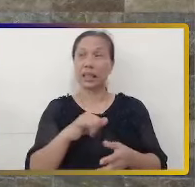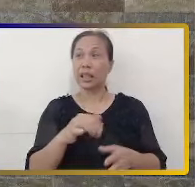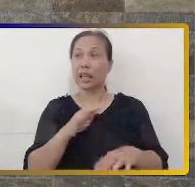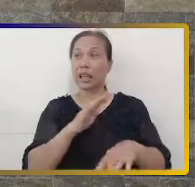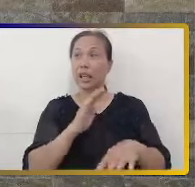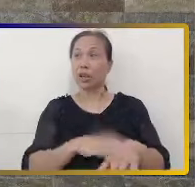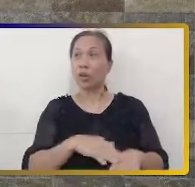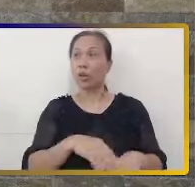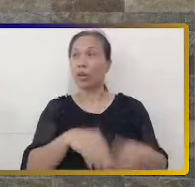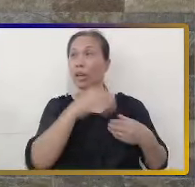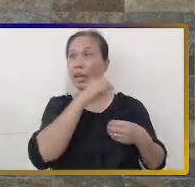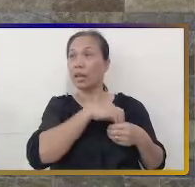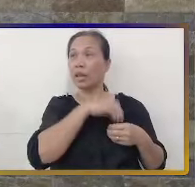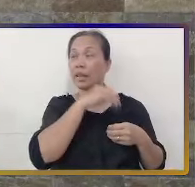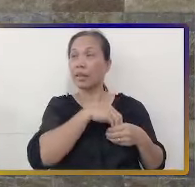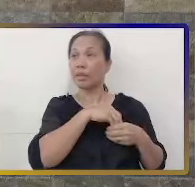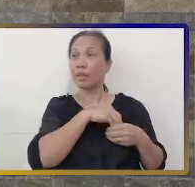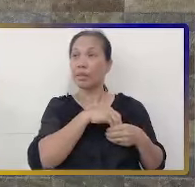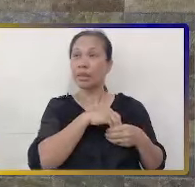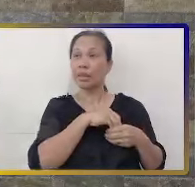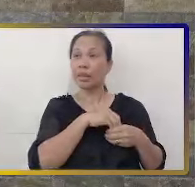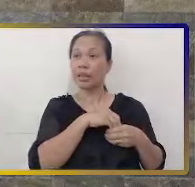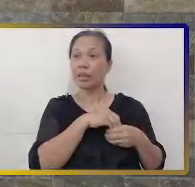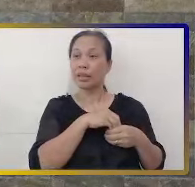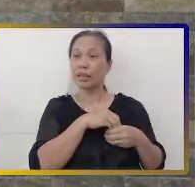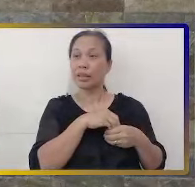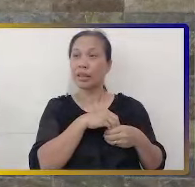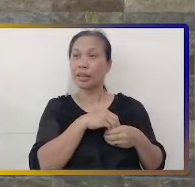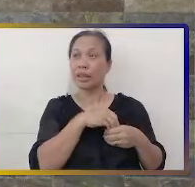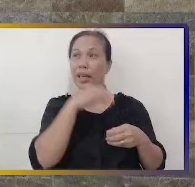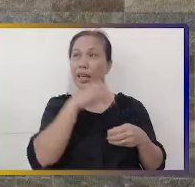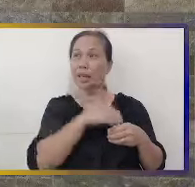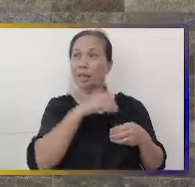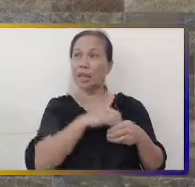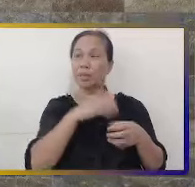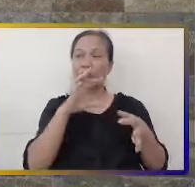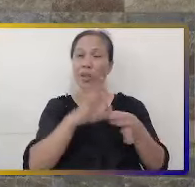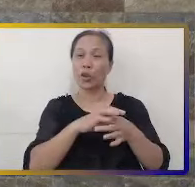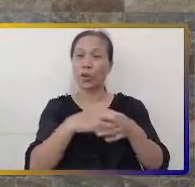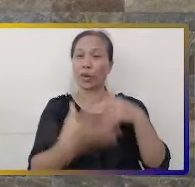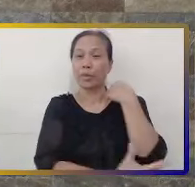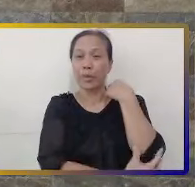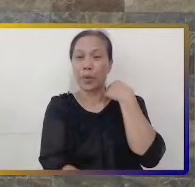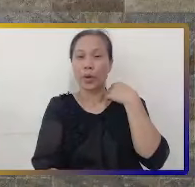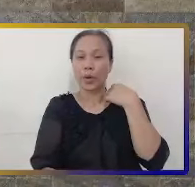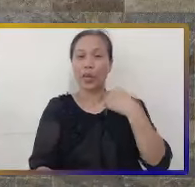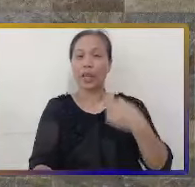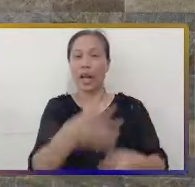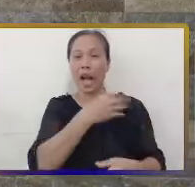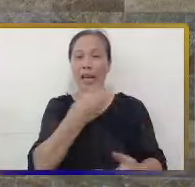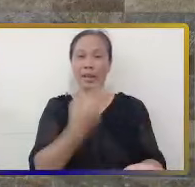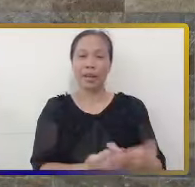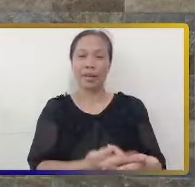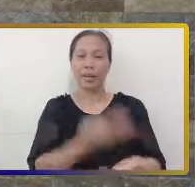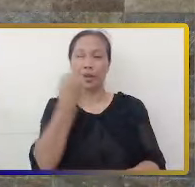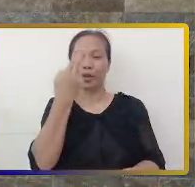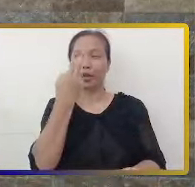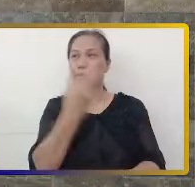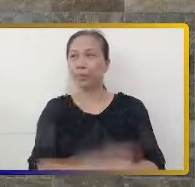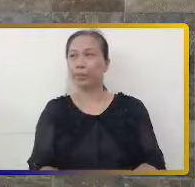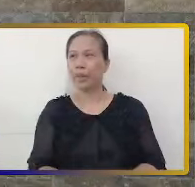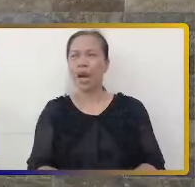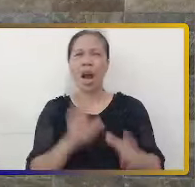mga mahihirap at investment na mayayaman Bahala na kayo mamili kung kayo mahirap o kayo mayaman Alam niyo kung paano